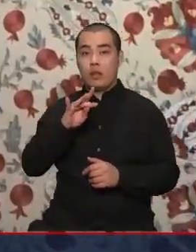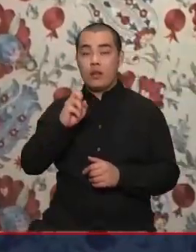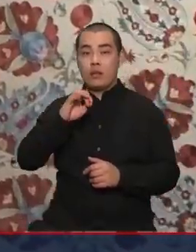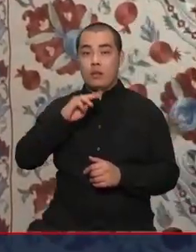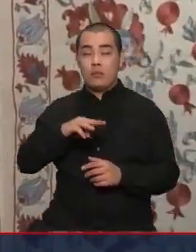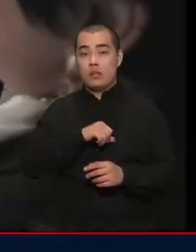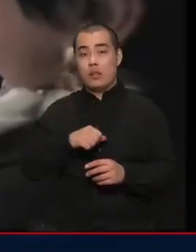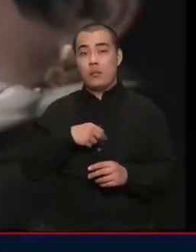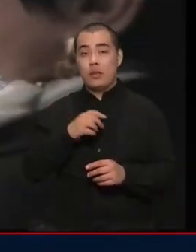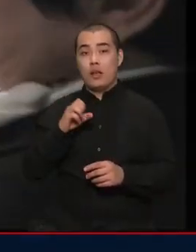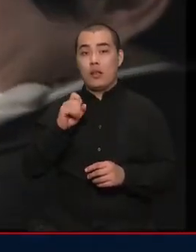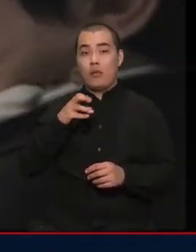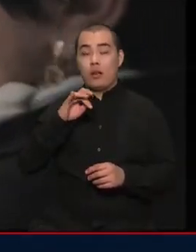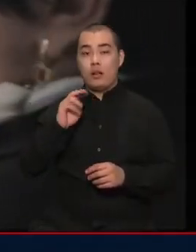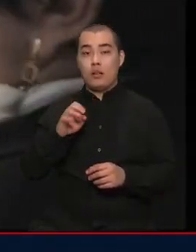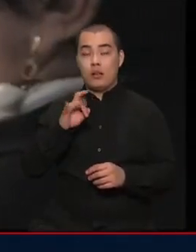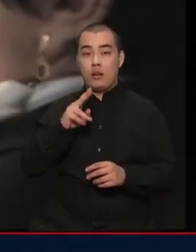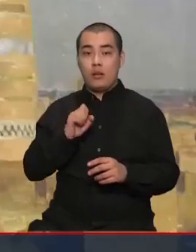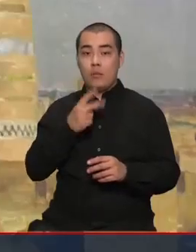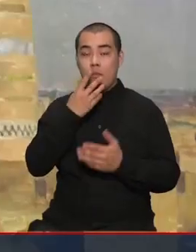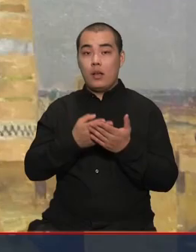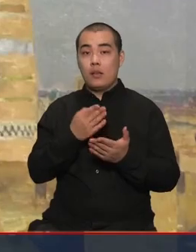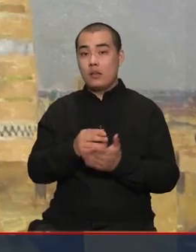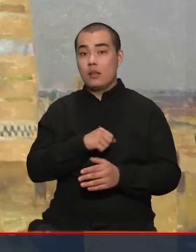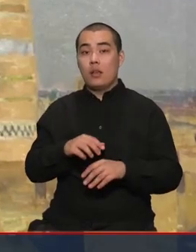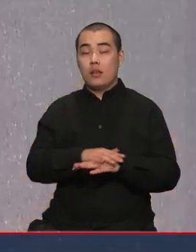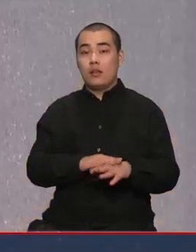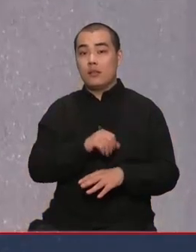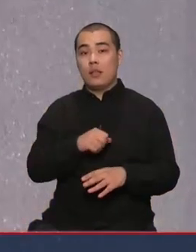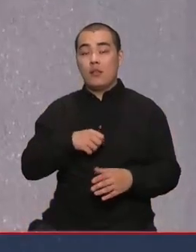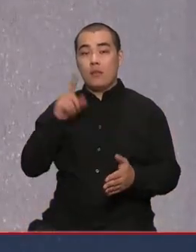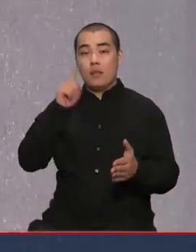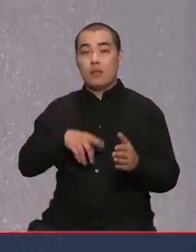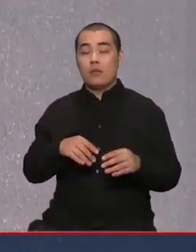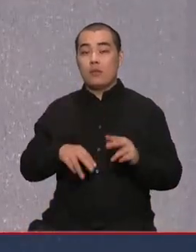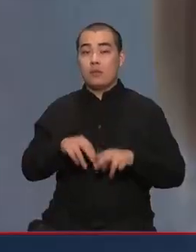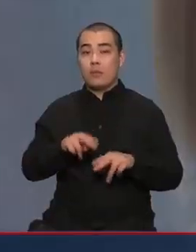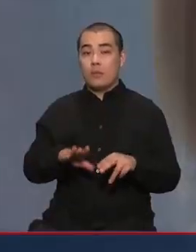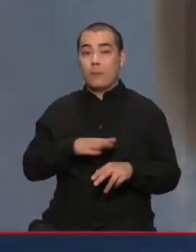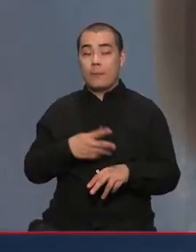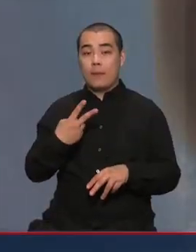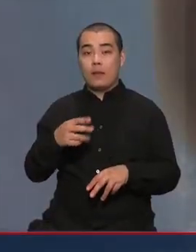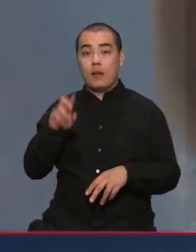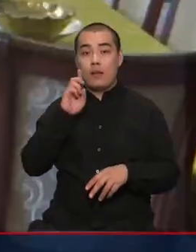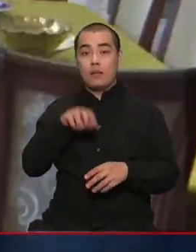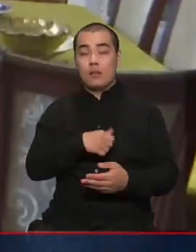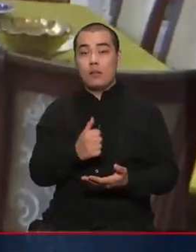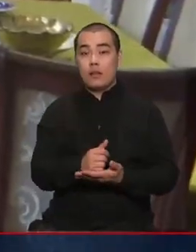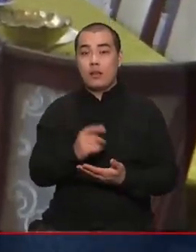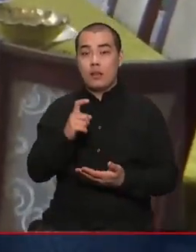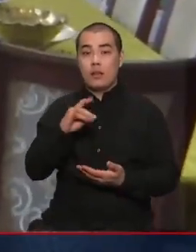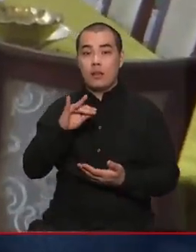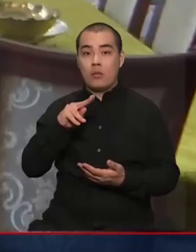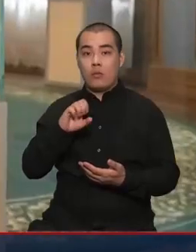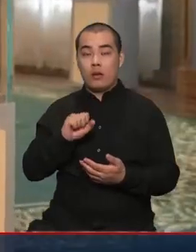арнап, хиуалық бай көпес Нұролланың иелігіндегі үлкен бақтың орнына салдырған. Екел басшылары Хиуа хандығының бас